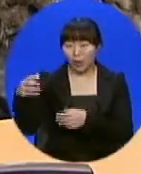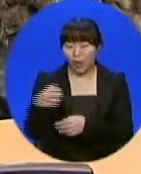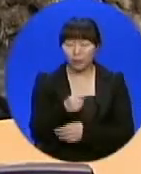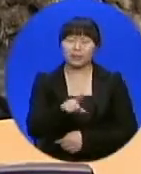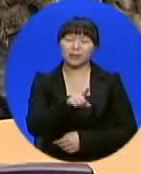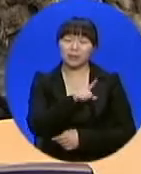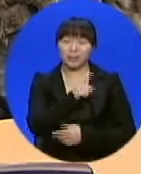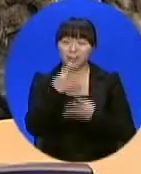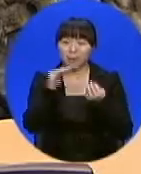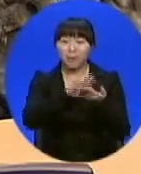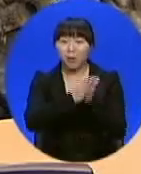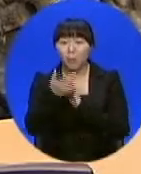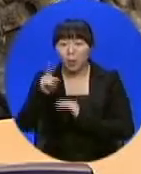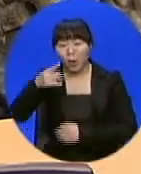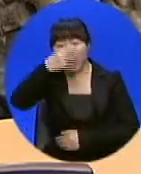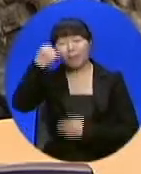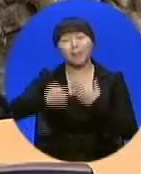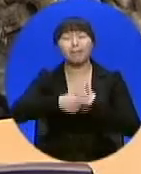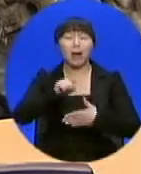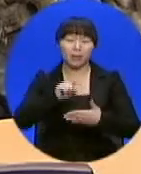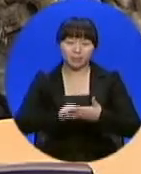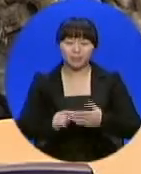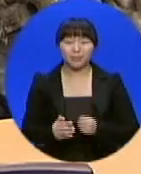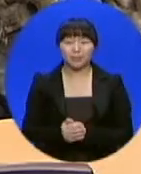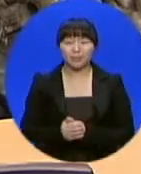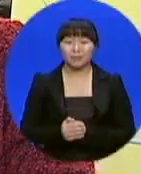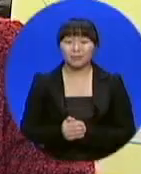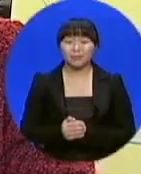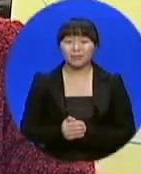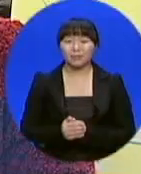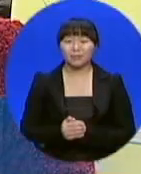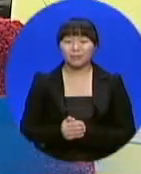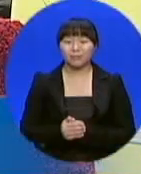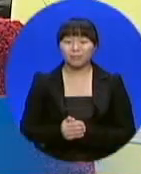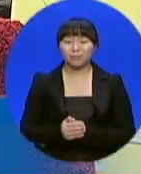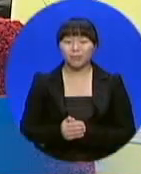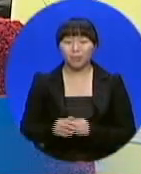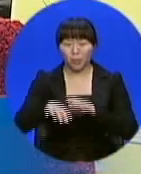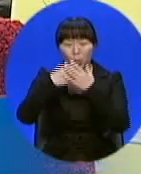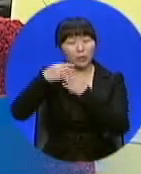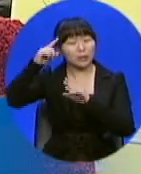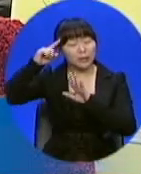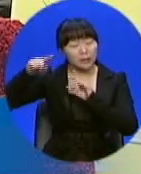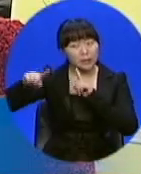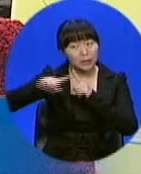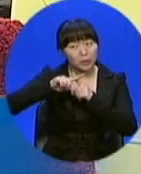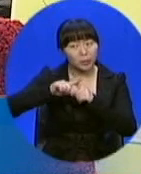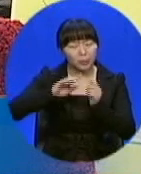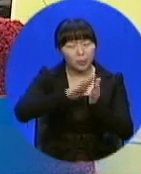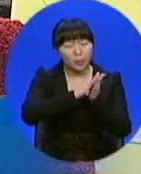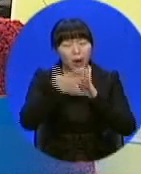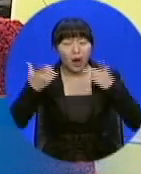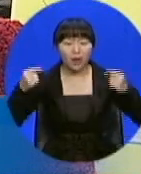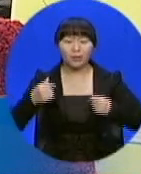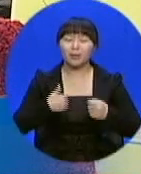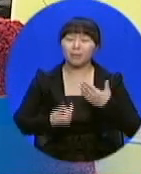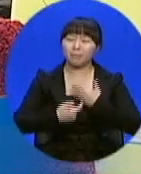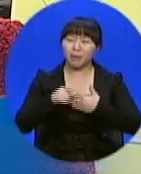가장 많이 달라진 건 할머니의 마음가짐이었습니다. 긍정적으로 바뀌었어요. 내